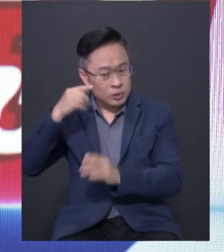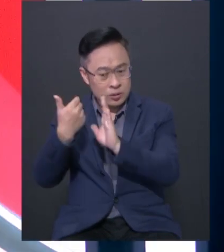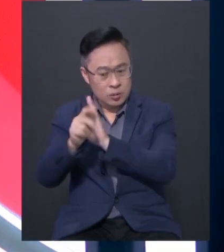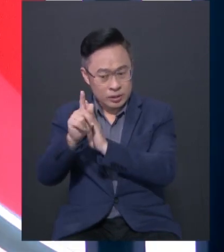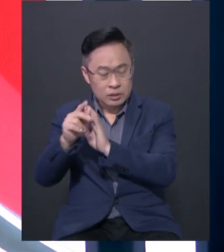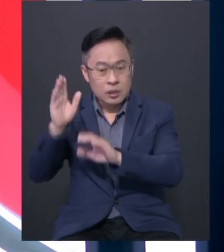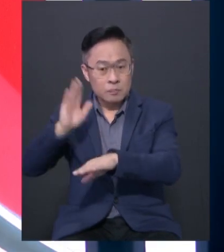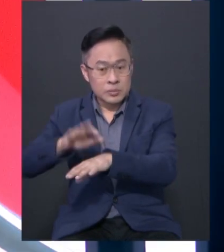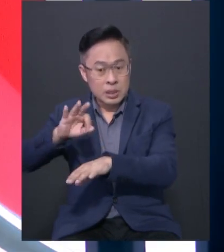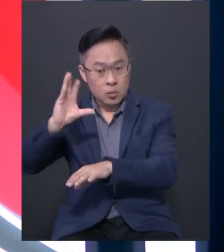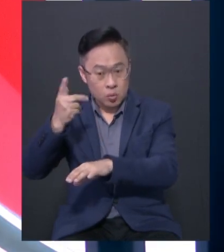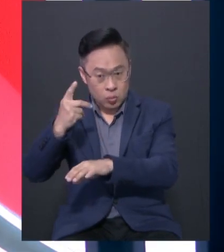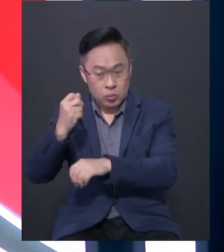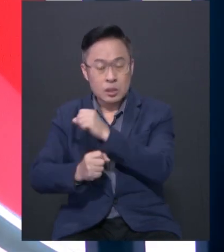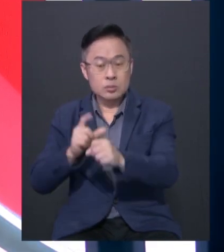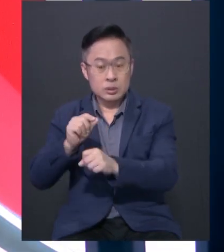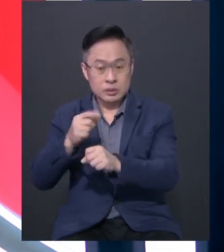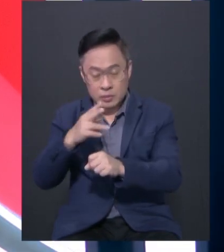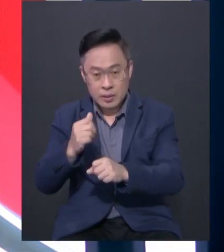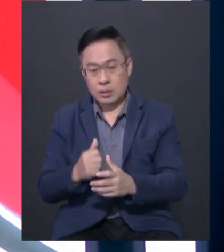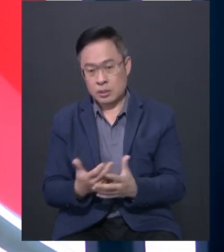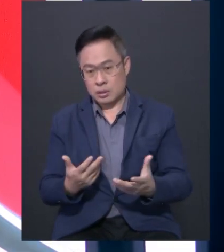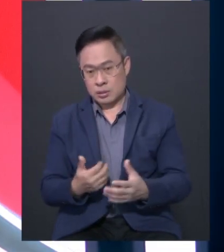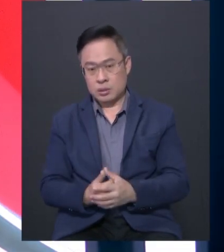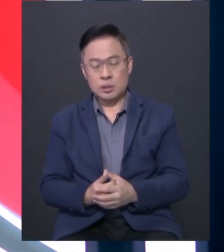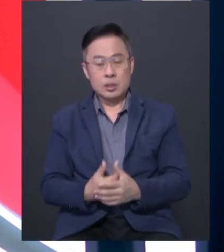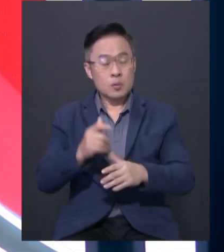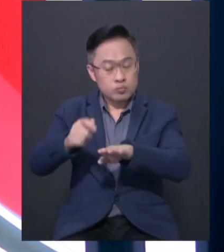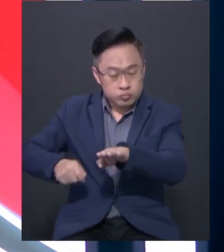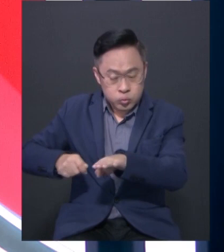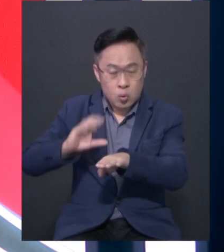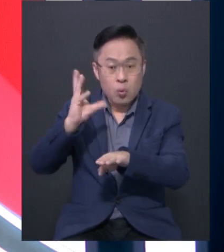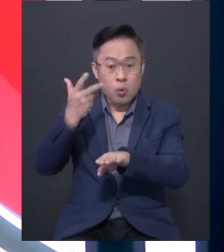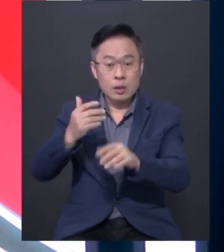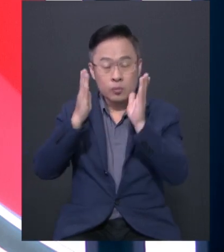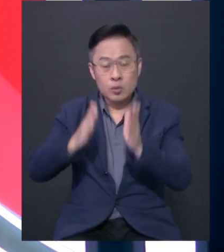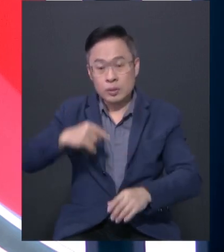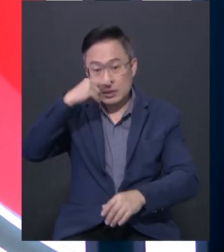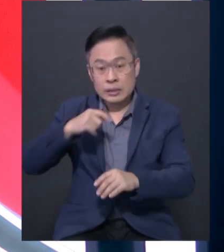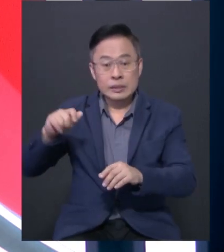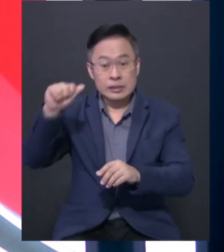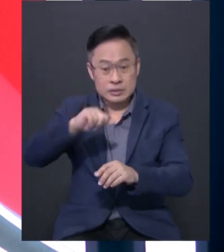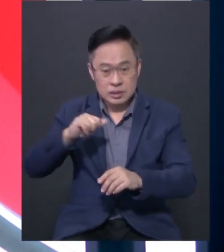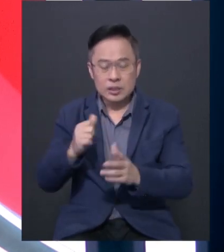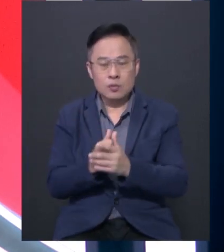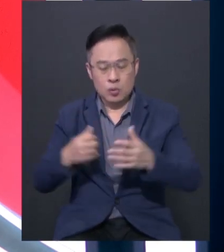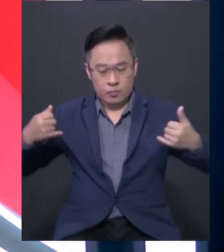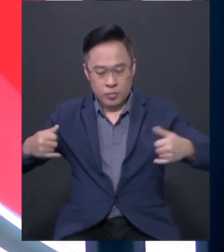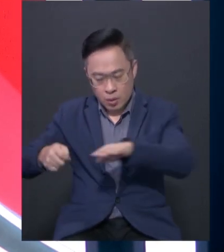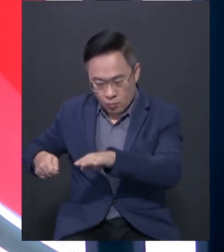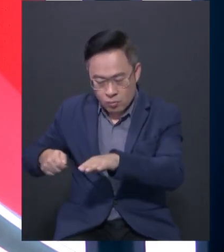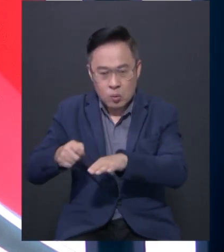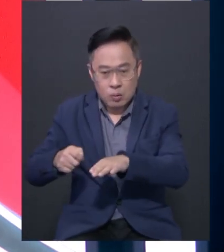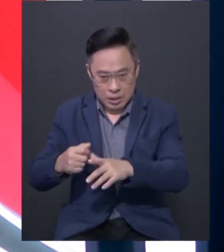1 ใช่แล้วการแข่งขันสนุกเกอร์เนี่ยดีอย่างหนึ่งเพราะว่าในฐานะที่เราเป็นคนไทยคนเอเชียเวลาปะทะด้วยร่างกายด้วยแ